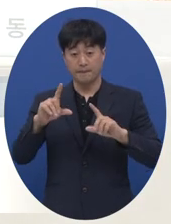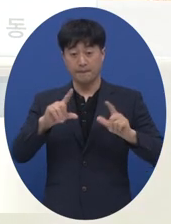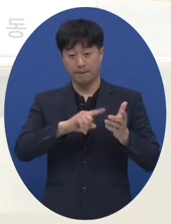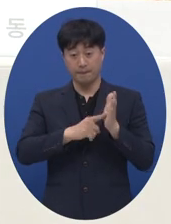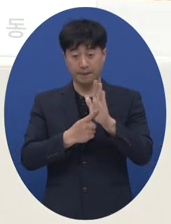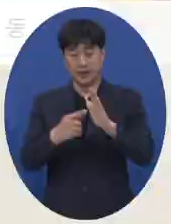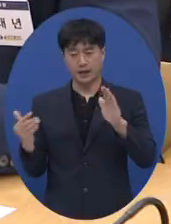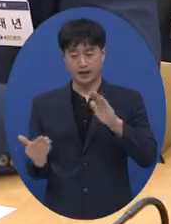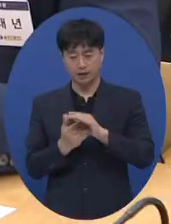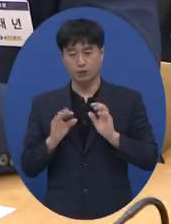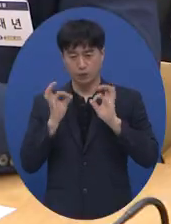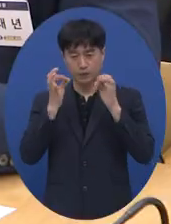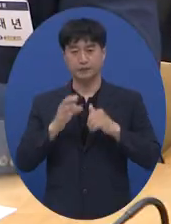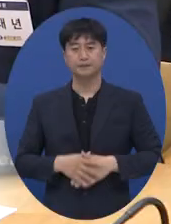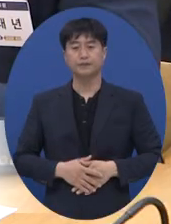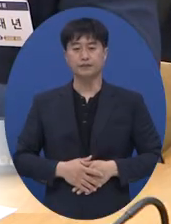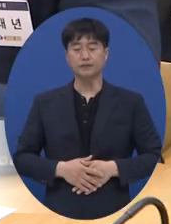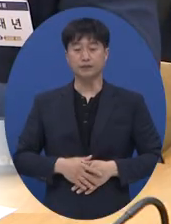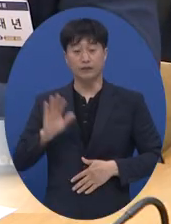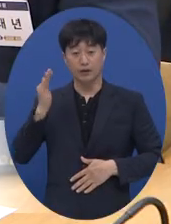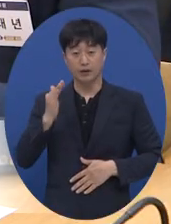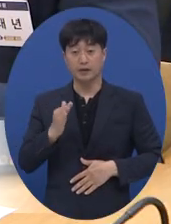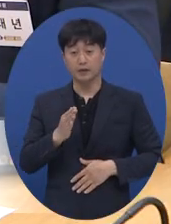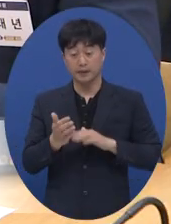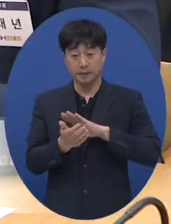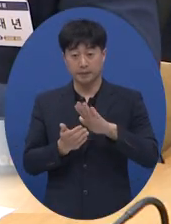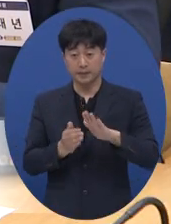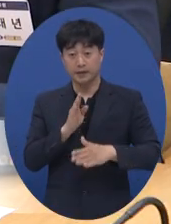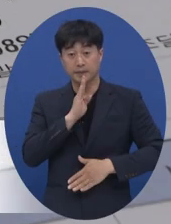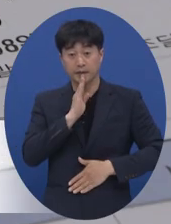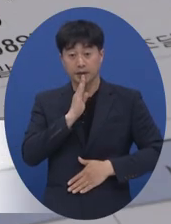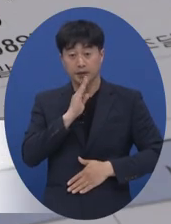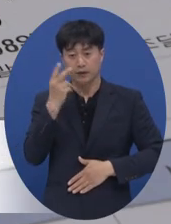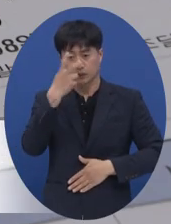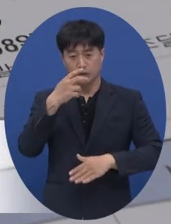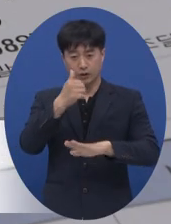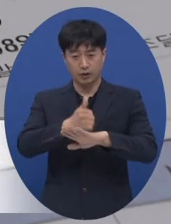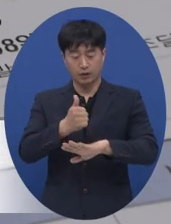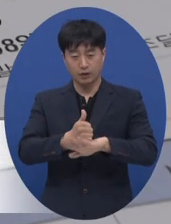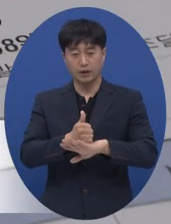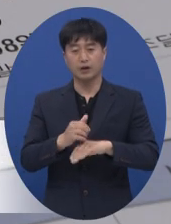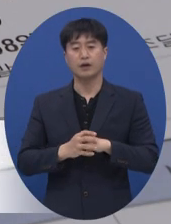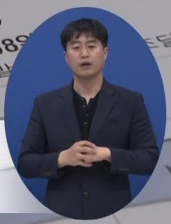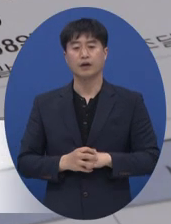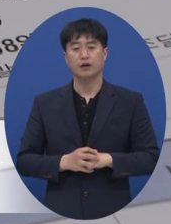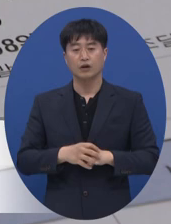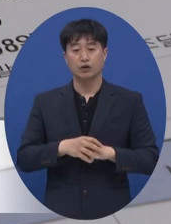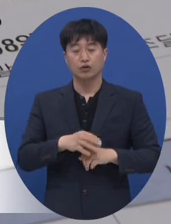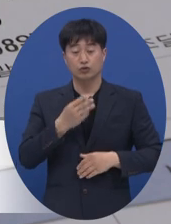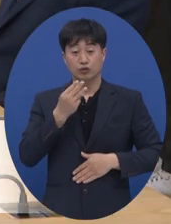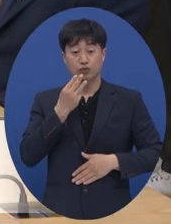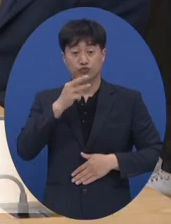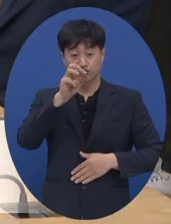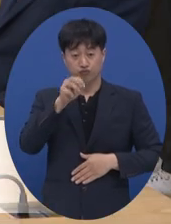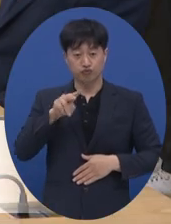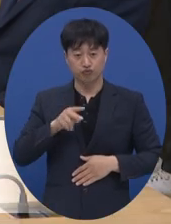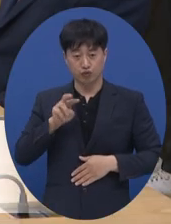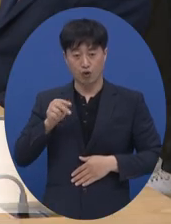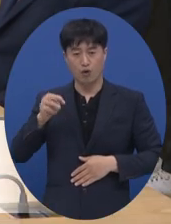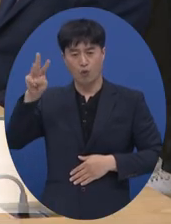있도록 최선을 다하겠고. 최근 예비 타당성 조사를 통과한 수서 광주선 연장 사업은 서울 수역과 경기도